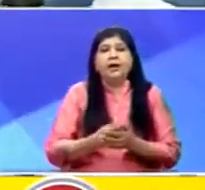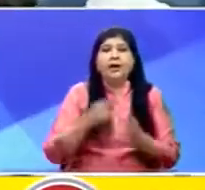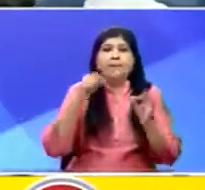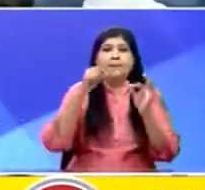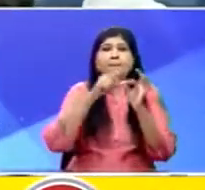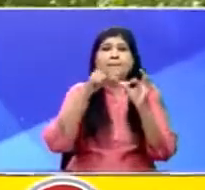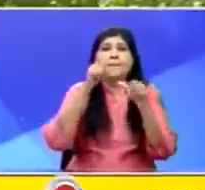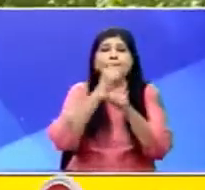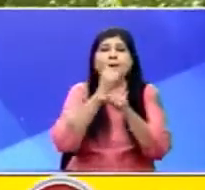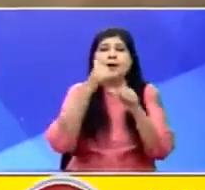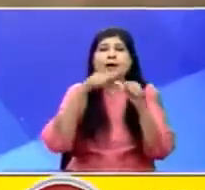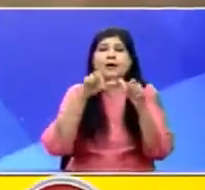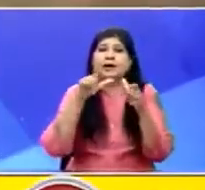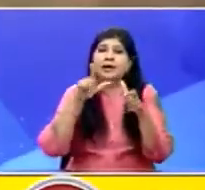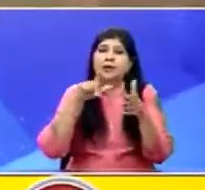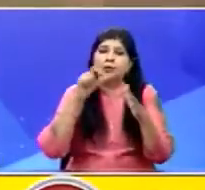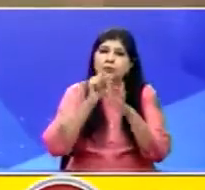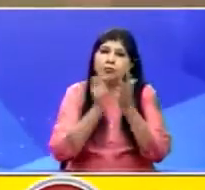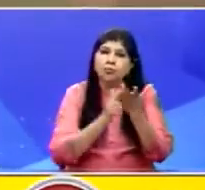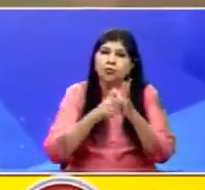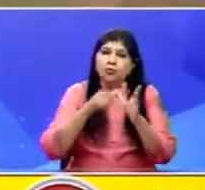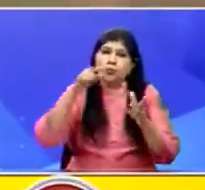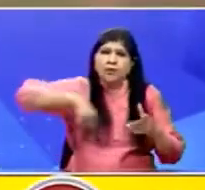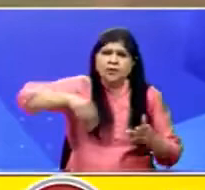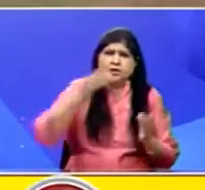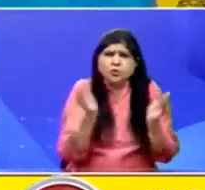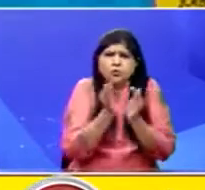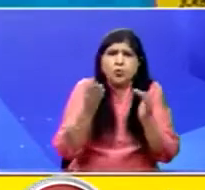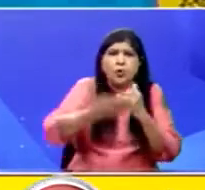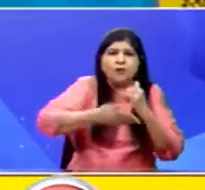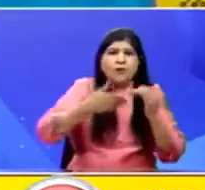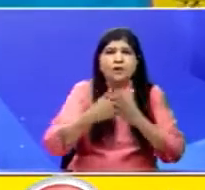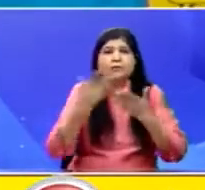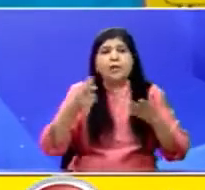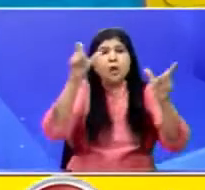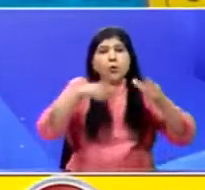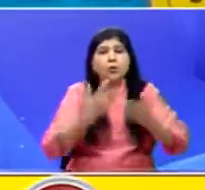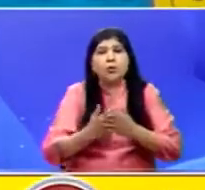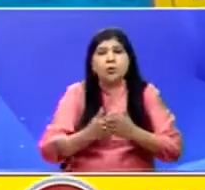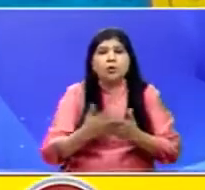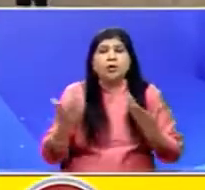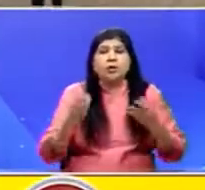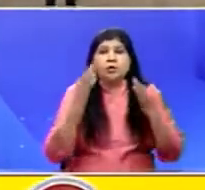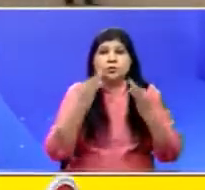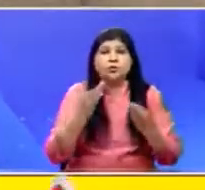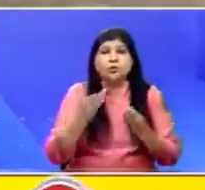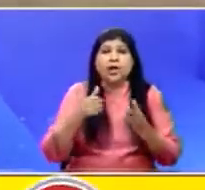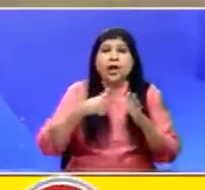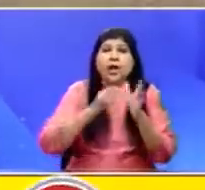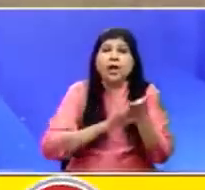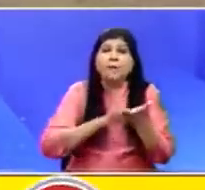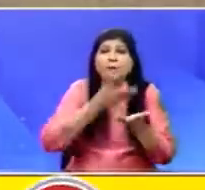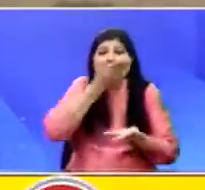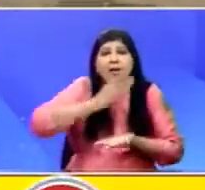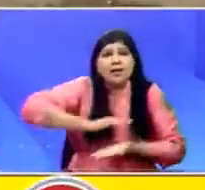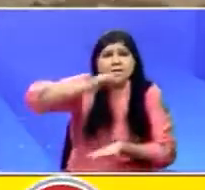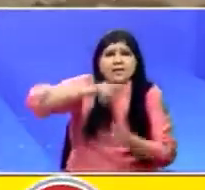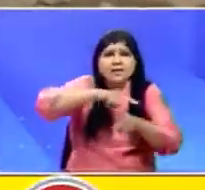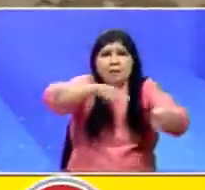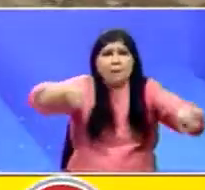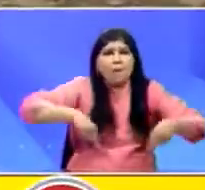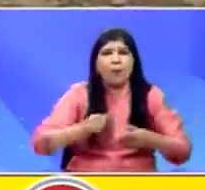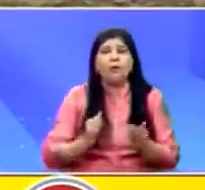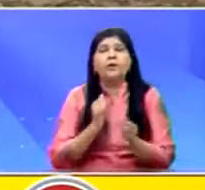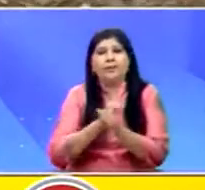बागलकोट जिले के बिल्केरूर गांव में लोगों ने बहुत सुंदर अमृत सरोवर बनाया है।